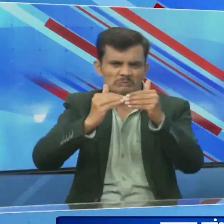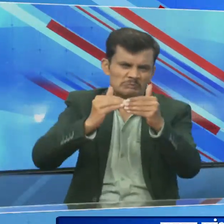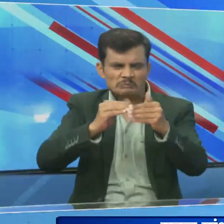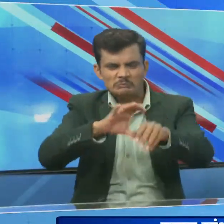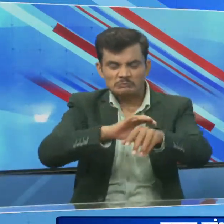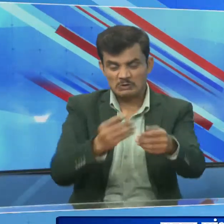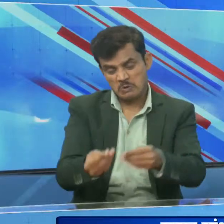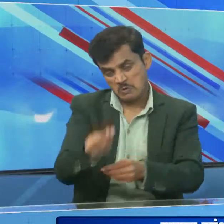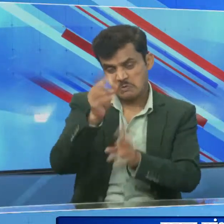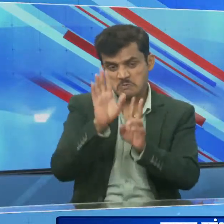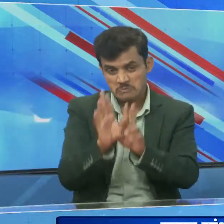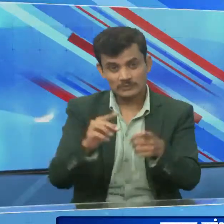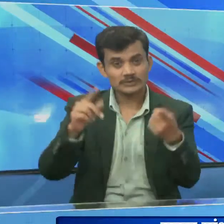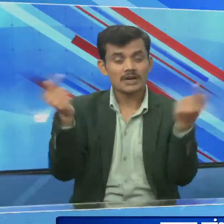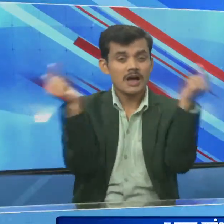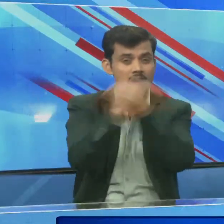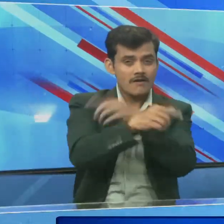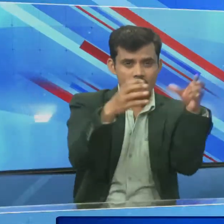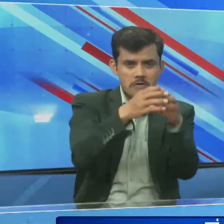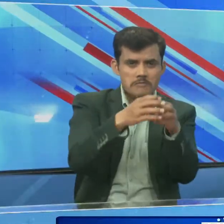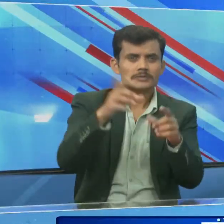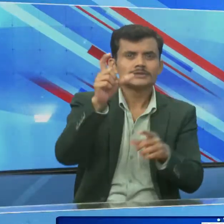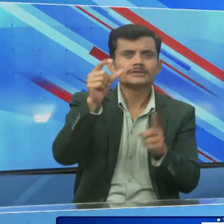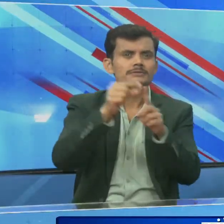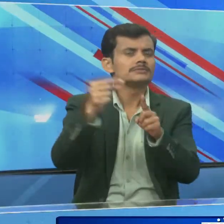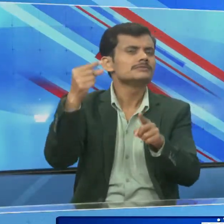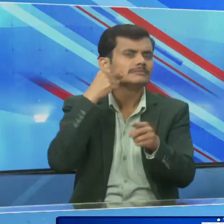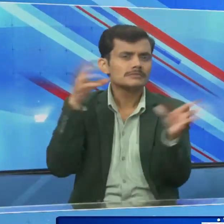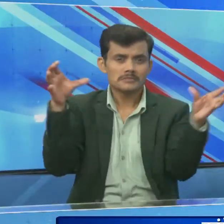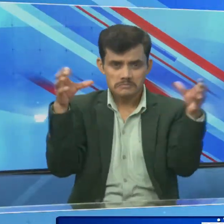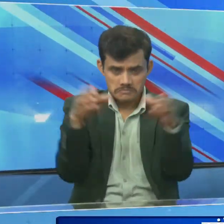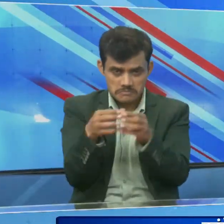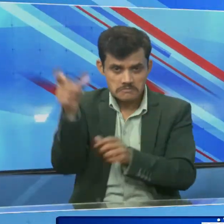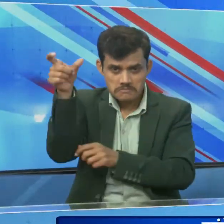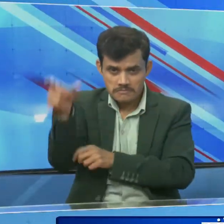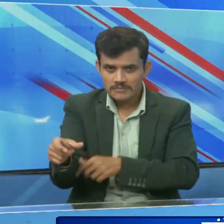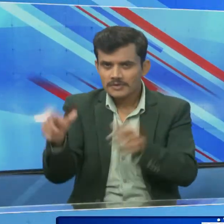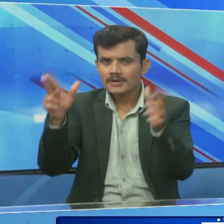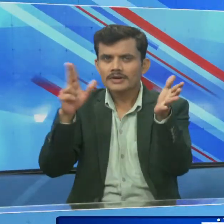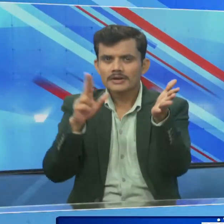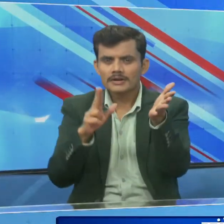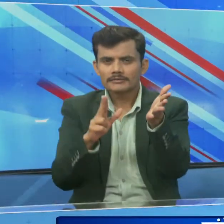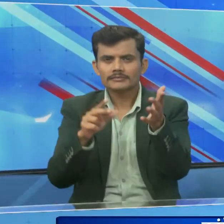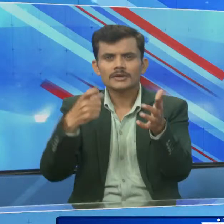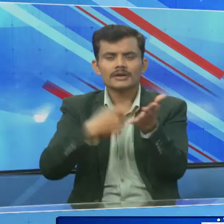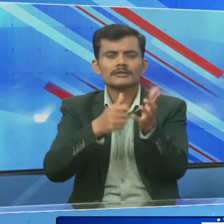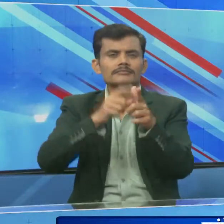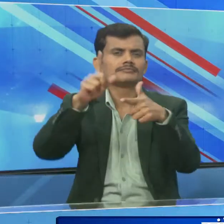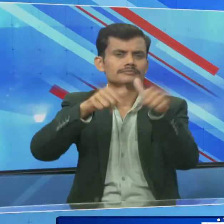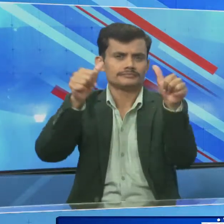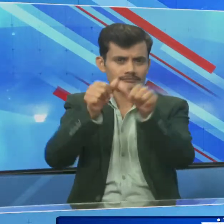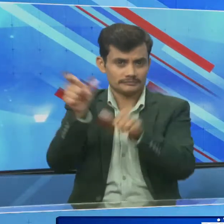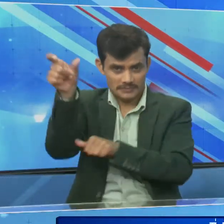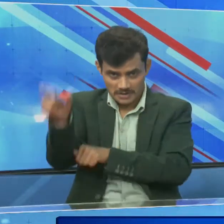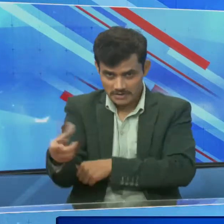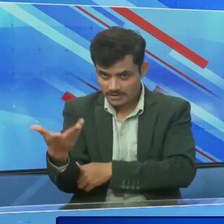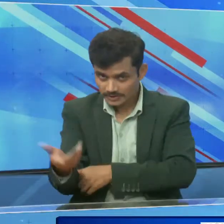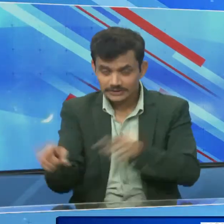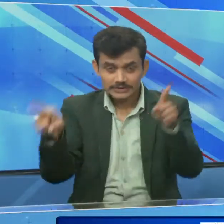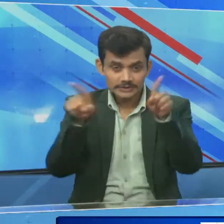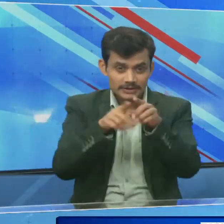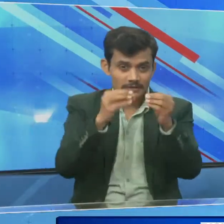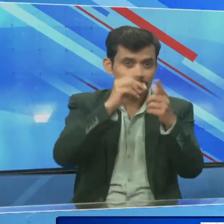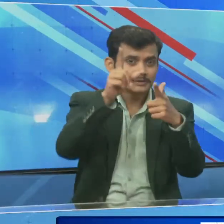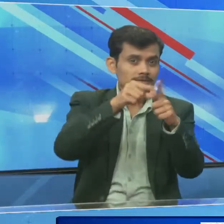उम्मीद है। इंडी गठबंधन के प्रमुख दल सीपीआई ने इस सीट से एनी राजा को मैदान पर उतारा है। वहीं भाजपा ने अपनी